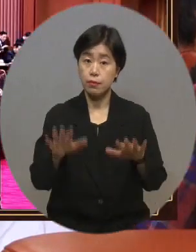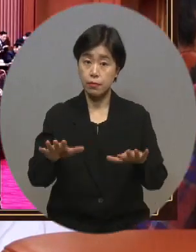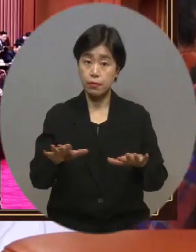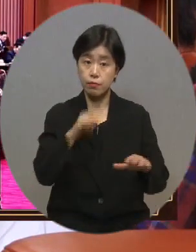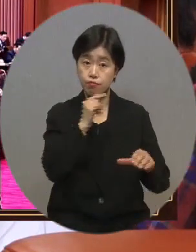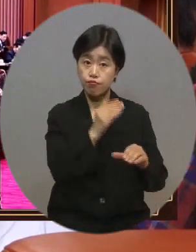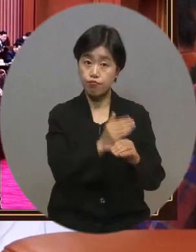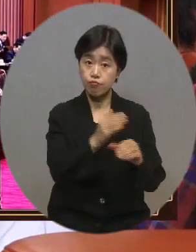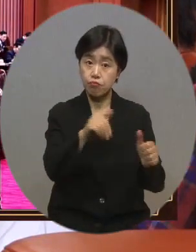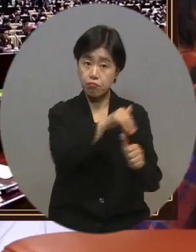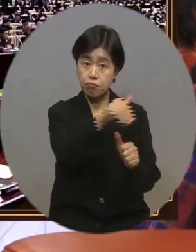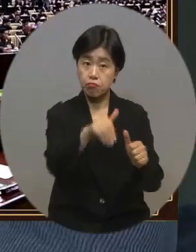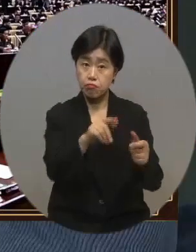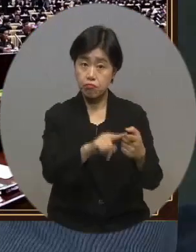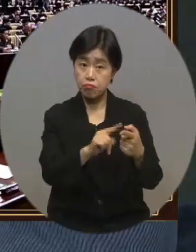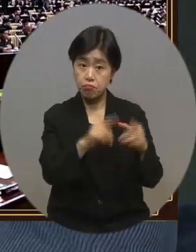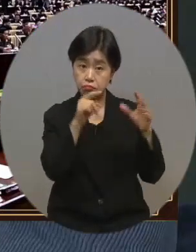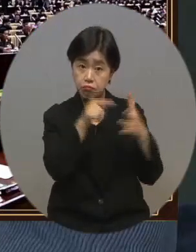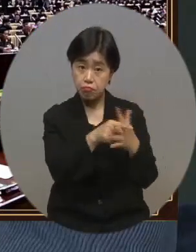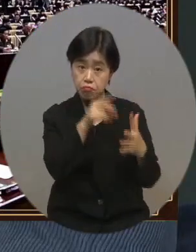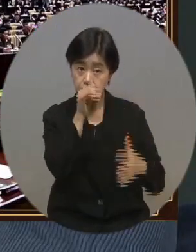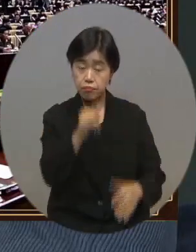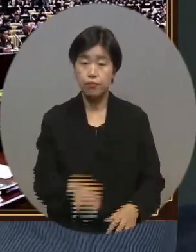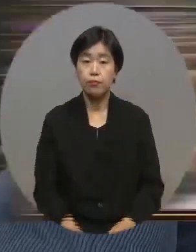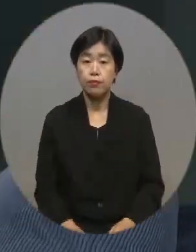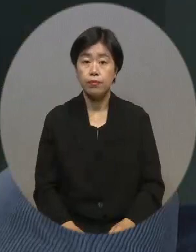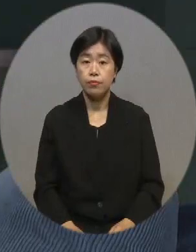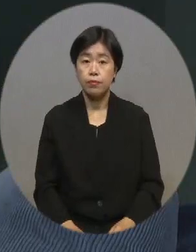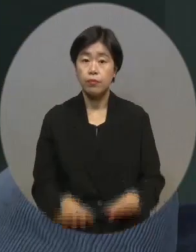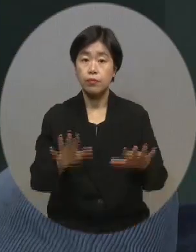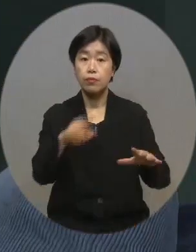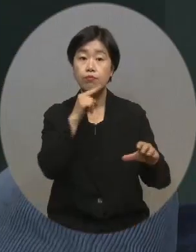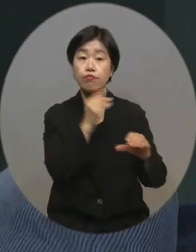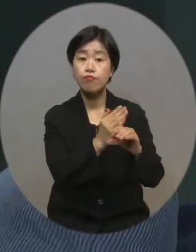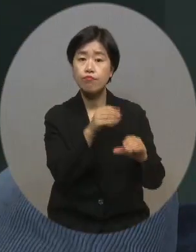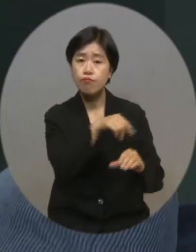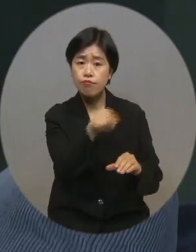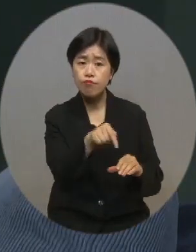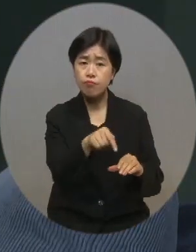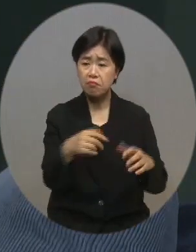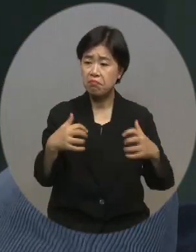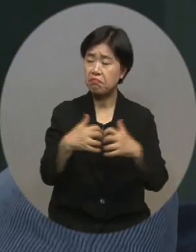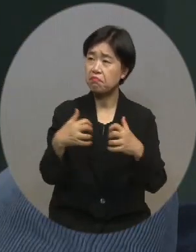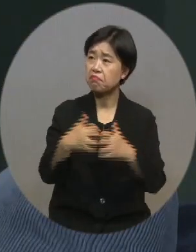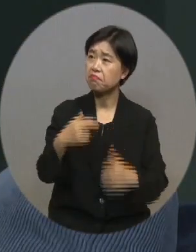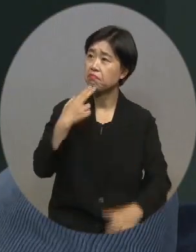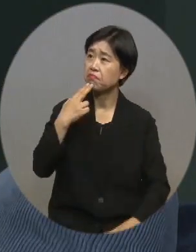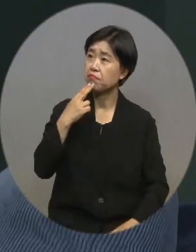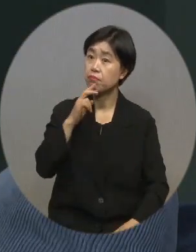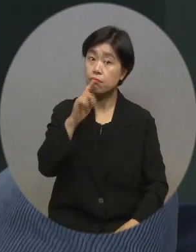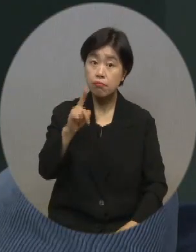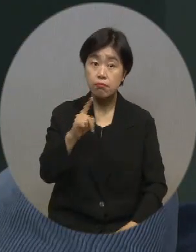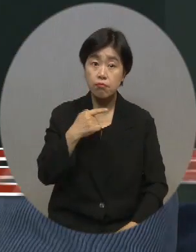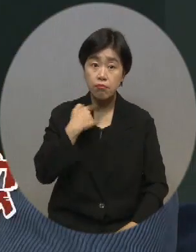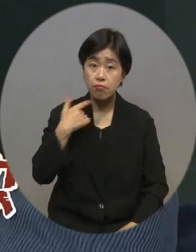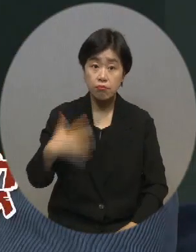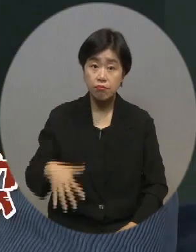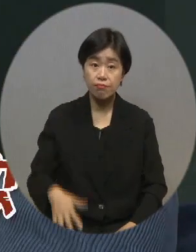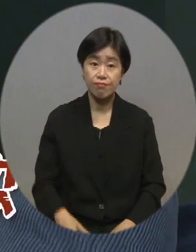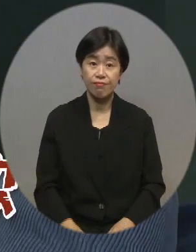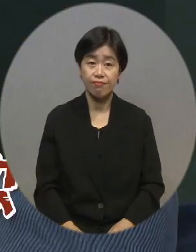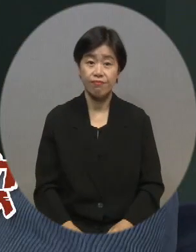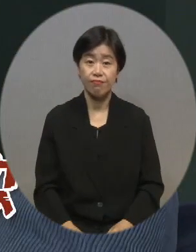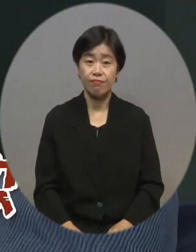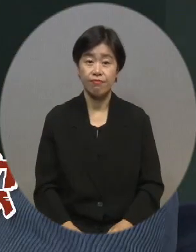분위기 탐지되는 게 있습니까? 지금 북한이 이제 전쟁을 안 하겠다고 얘기한 적은 북한 생긴 일이 한 번도